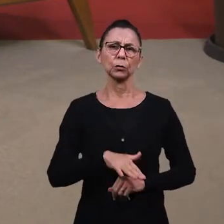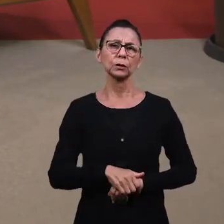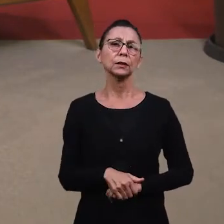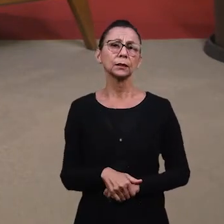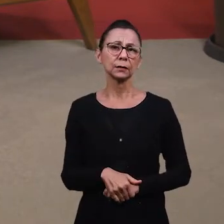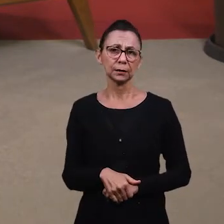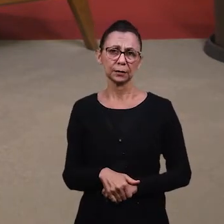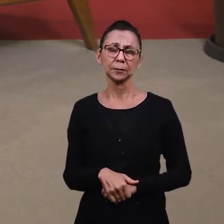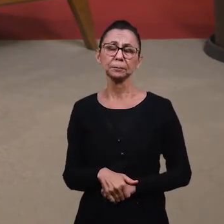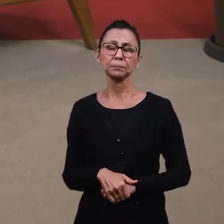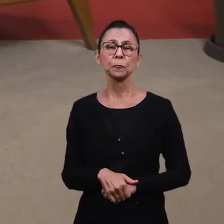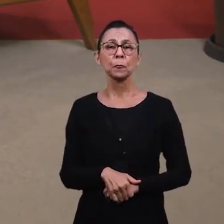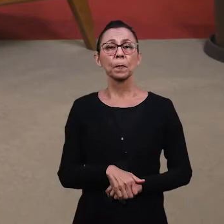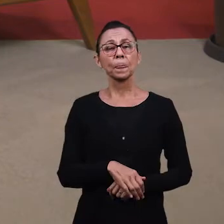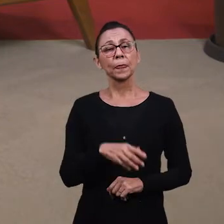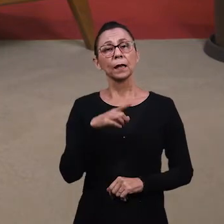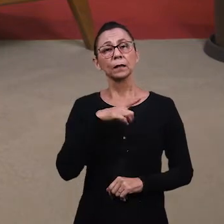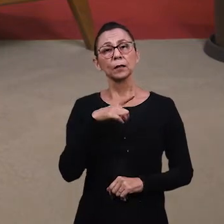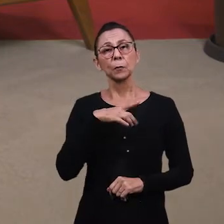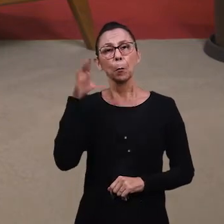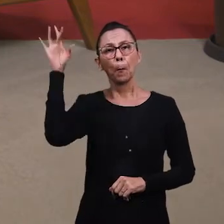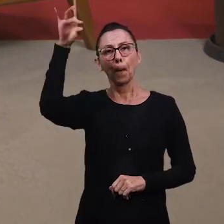Père, il donne, le prix est payé.